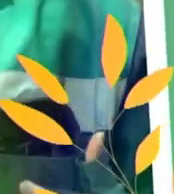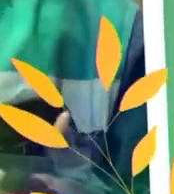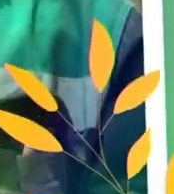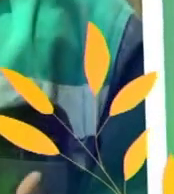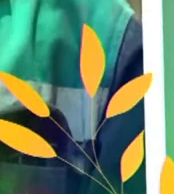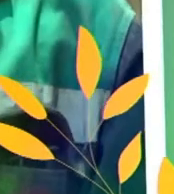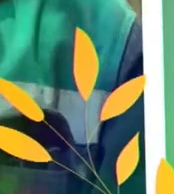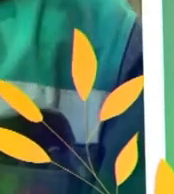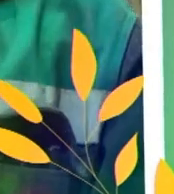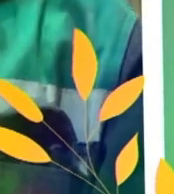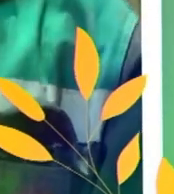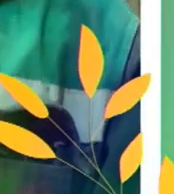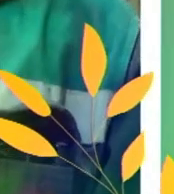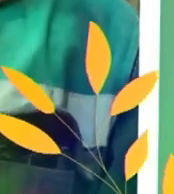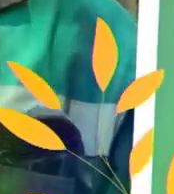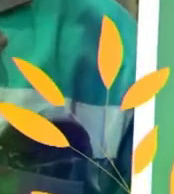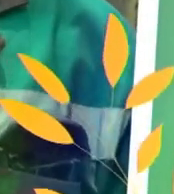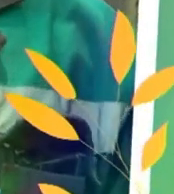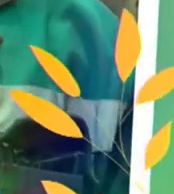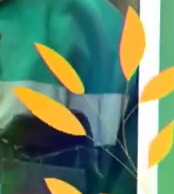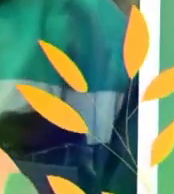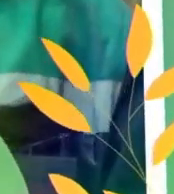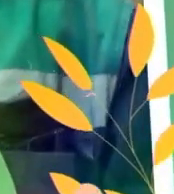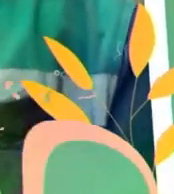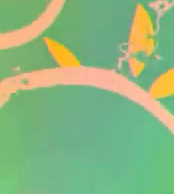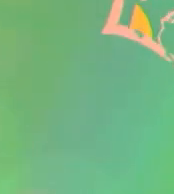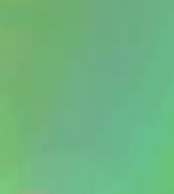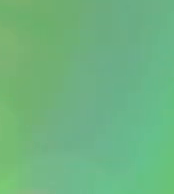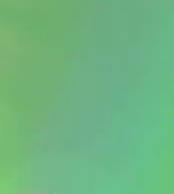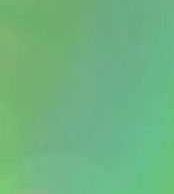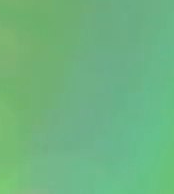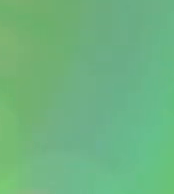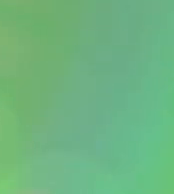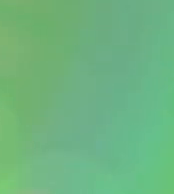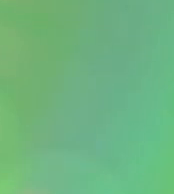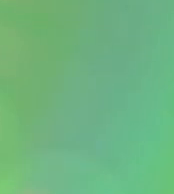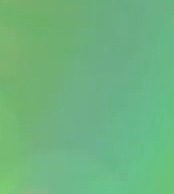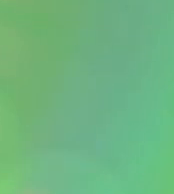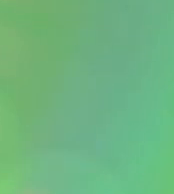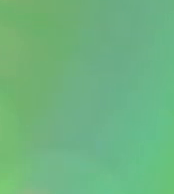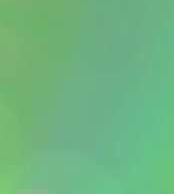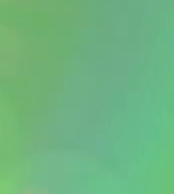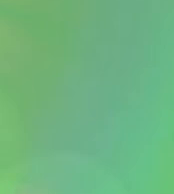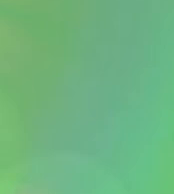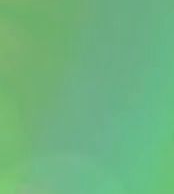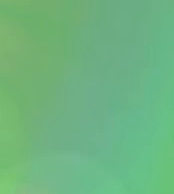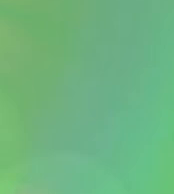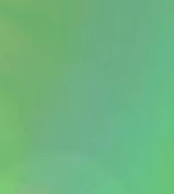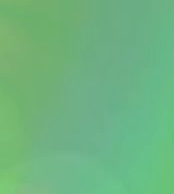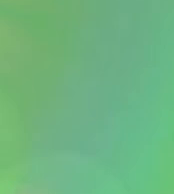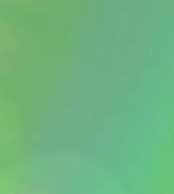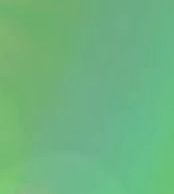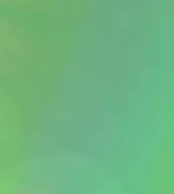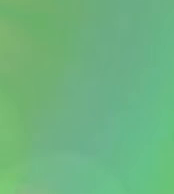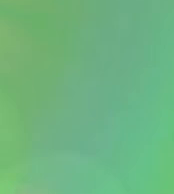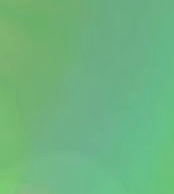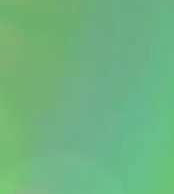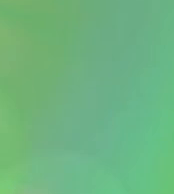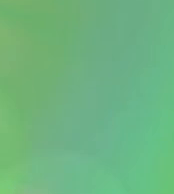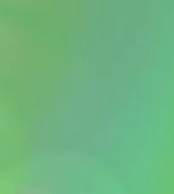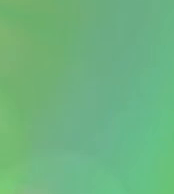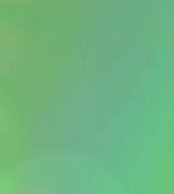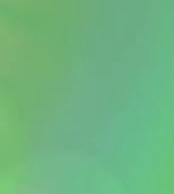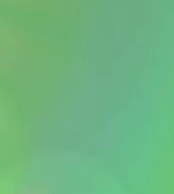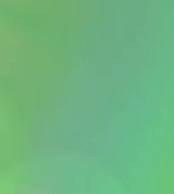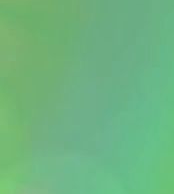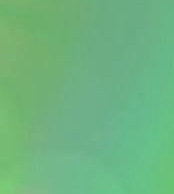And also the government stakeholders can uptake these solutions. Those small acts multiplied by millions of us will